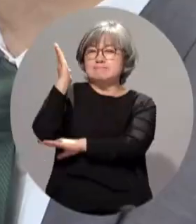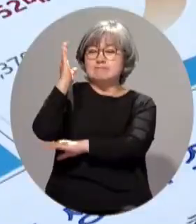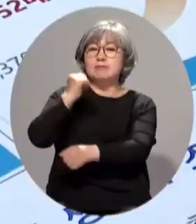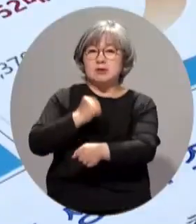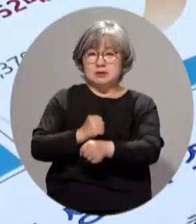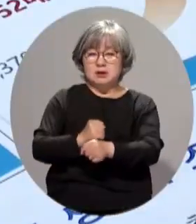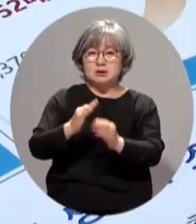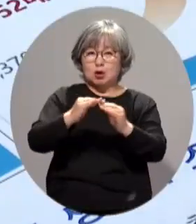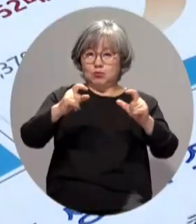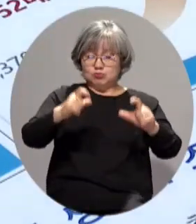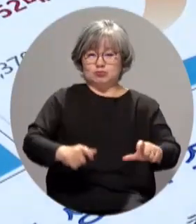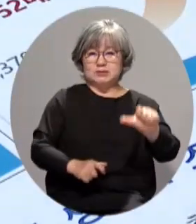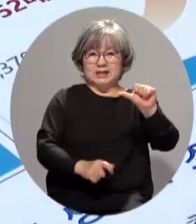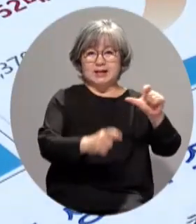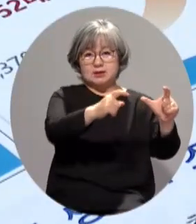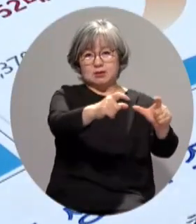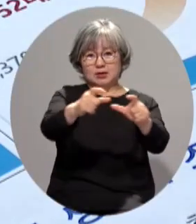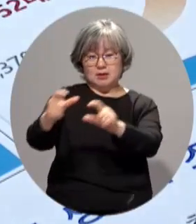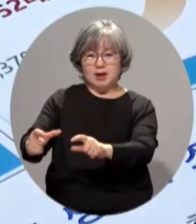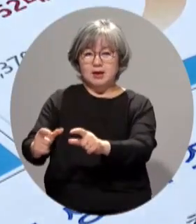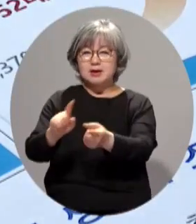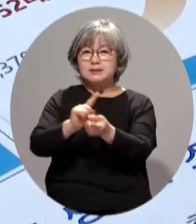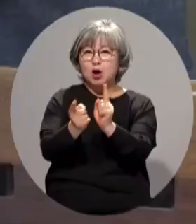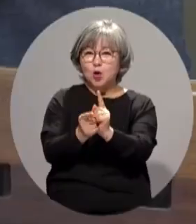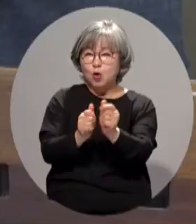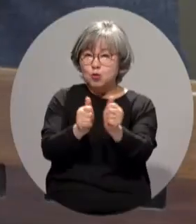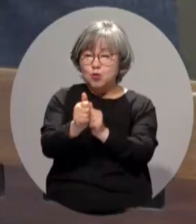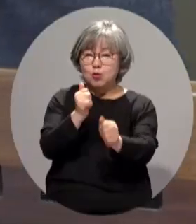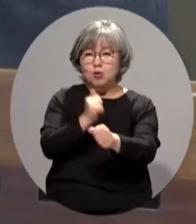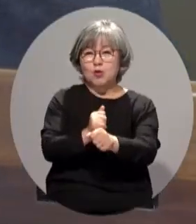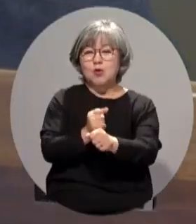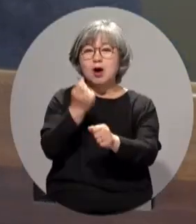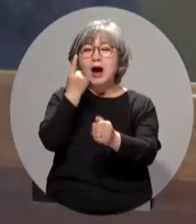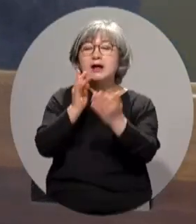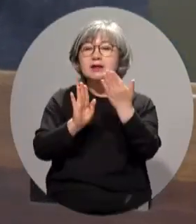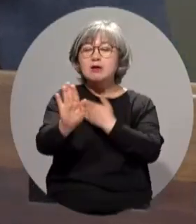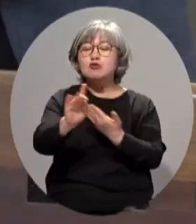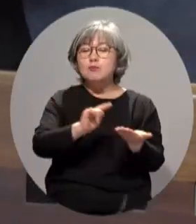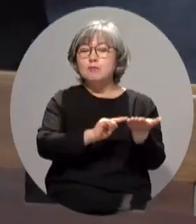전국 5개 지자체 간의 유치 경쟁 결과는 다음 달 발표될 예정입니다.